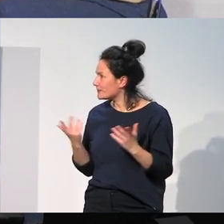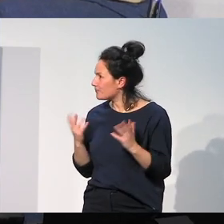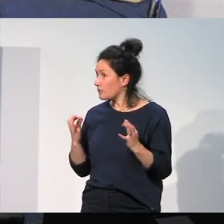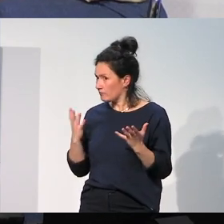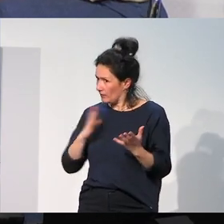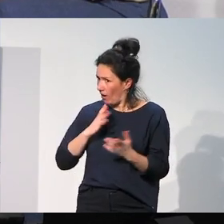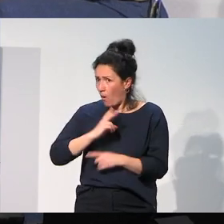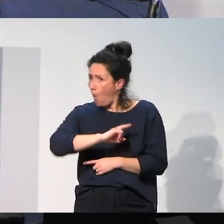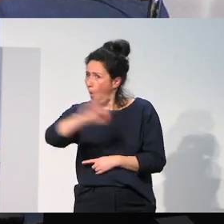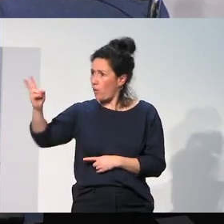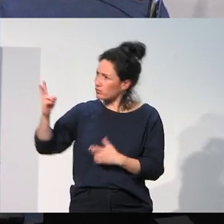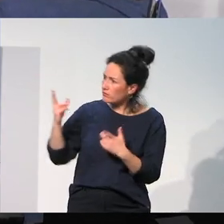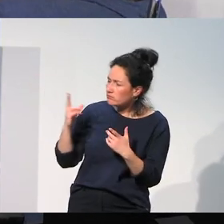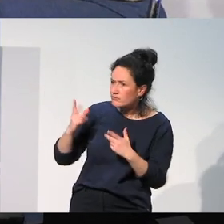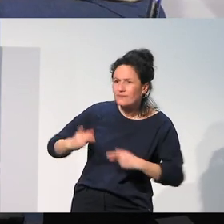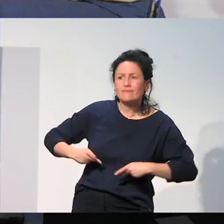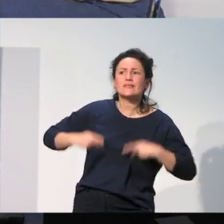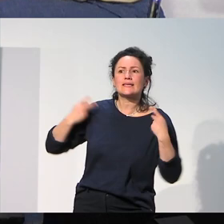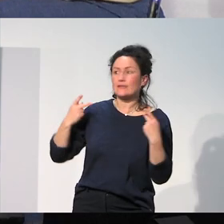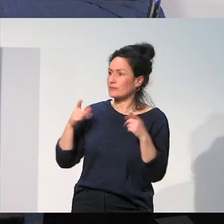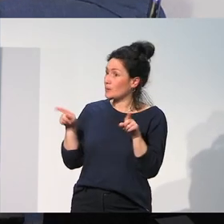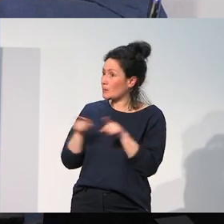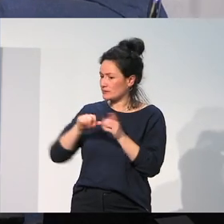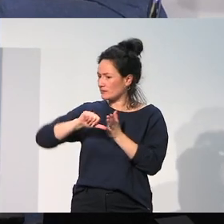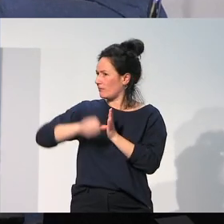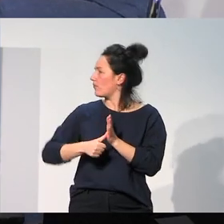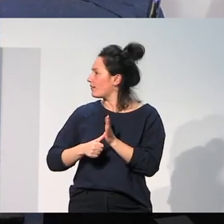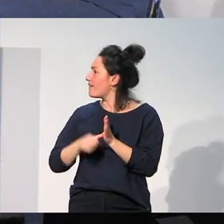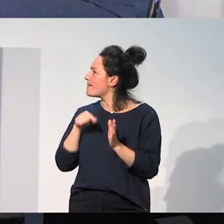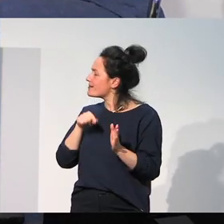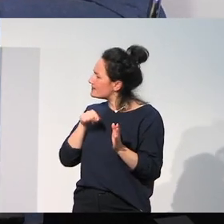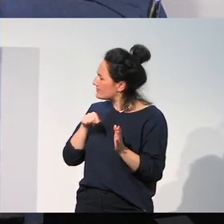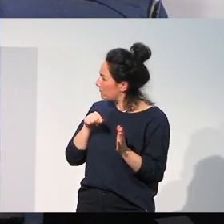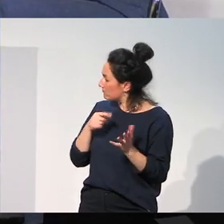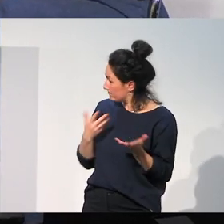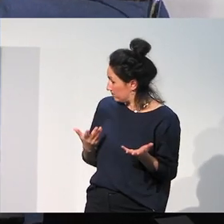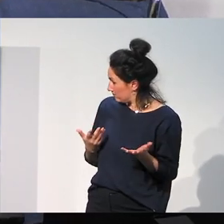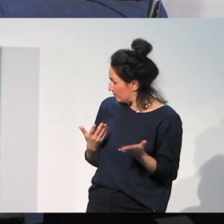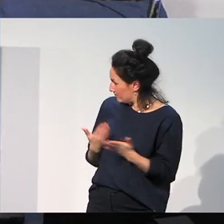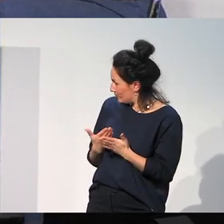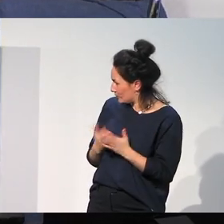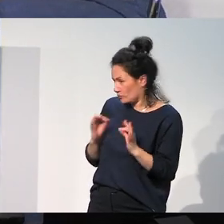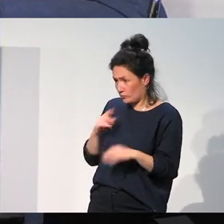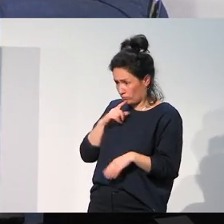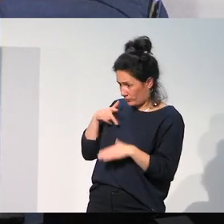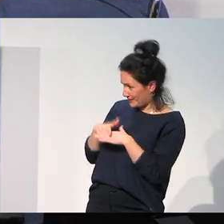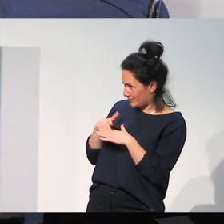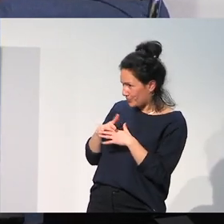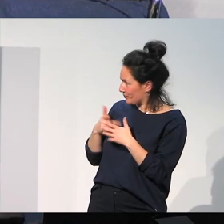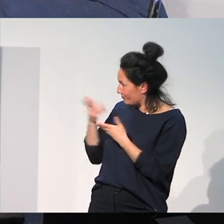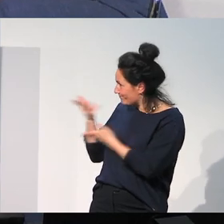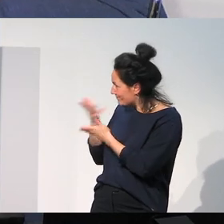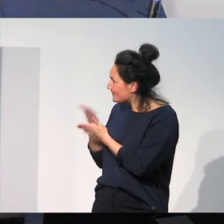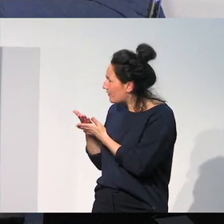vies, je trouve, à mon sens, et la question identitaire. Et ça c'est ce qu'on pose, c'est ce dont on parle depuis le début, c'est finalement ça,